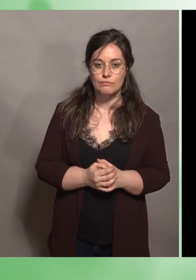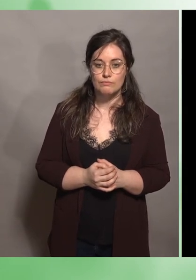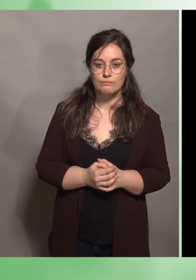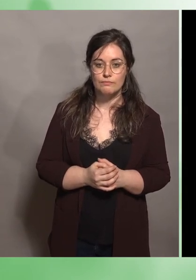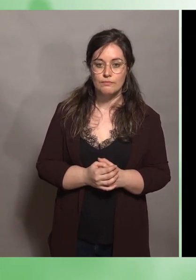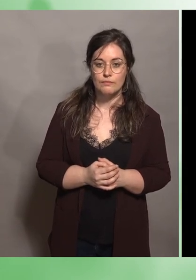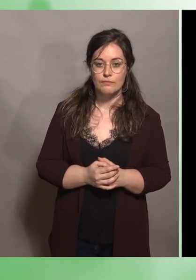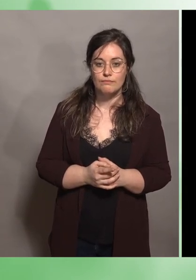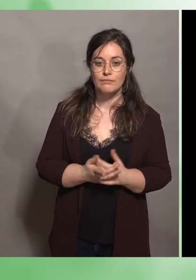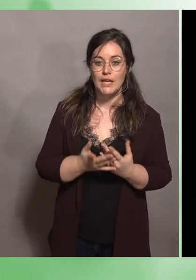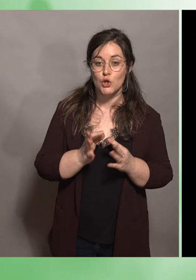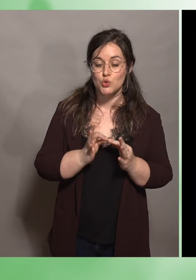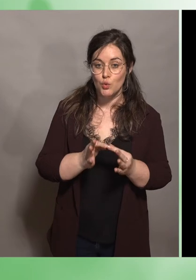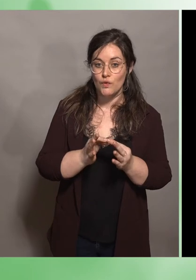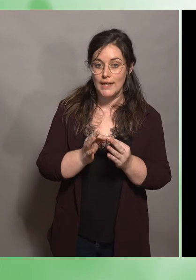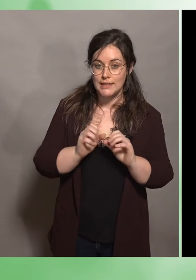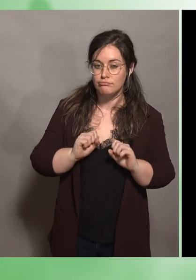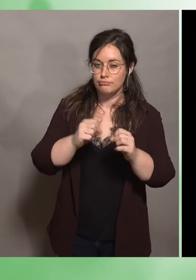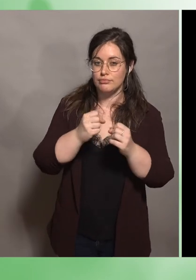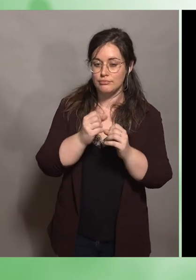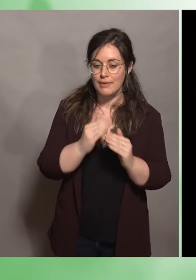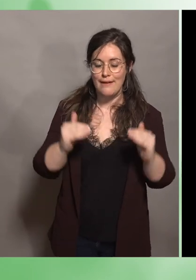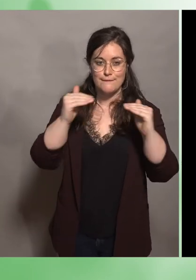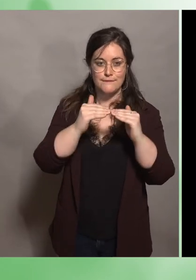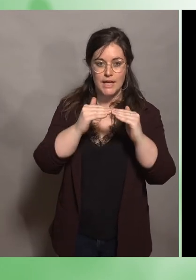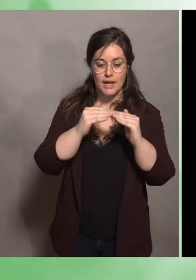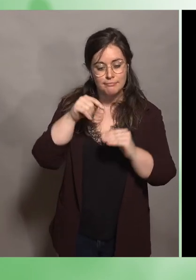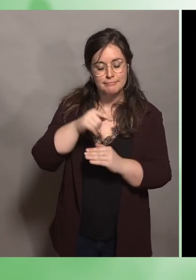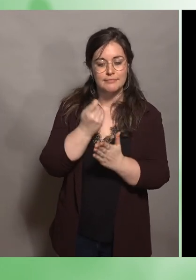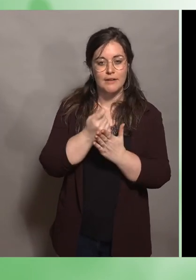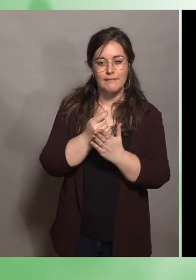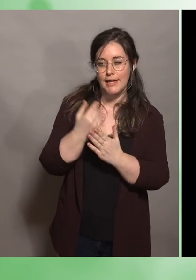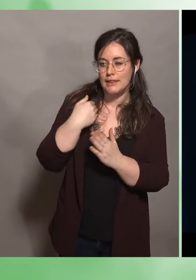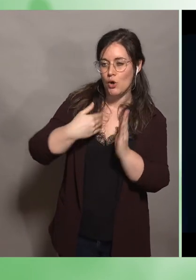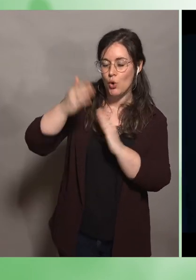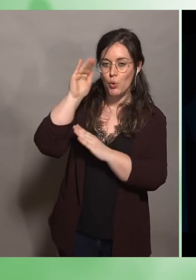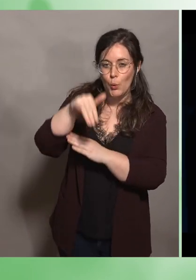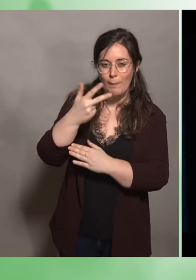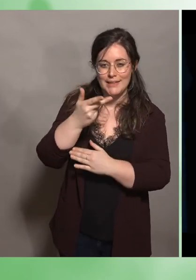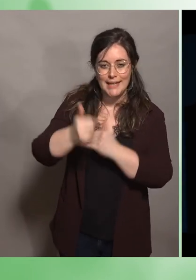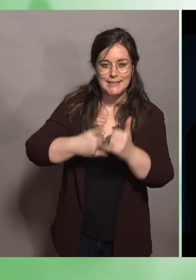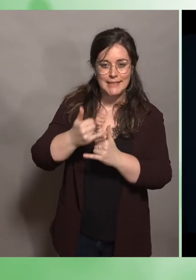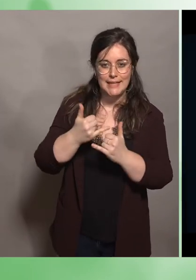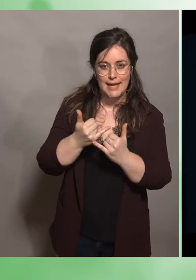Zuverlässigkeit, Engagement und Fairness. Das sind die Werte, die uns seit über 30 Jahren bewegen.